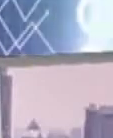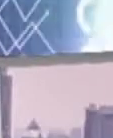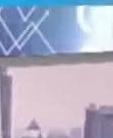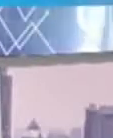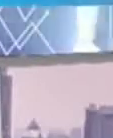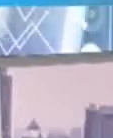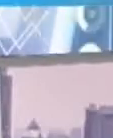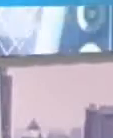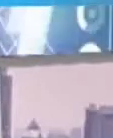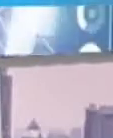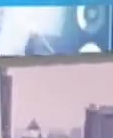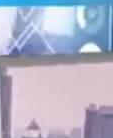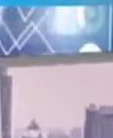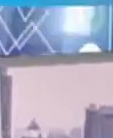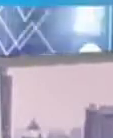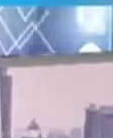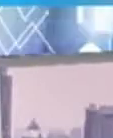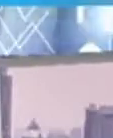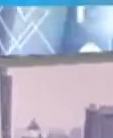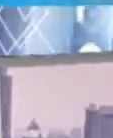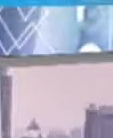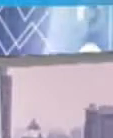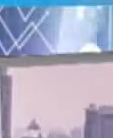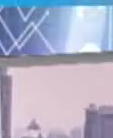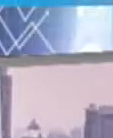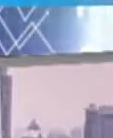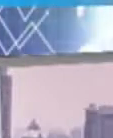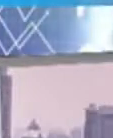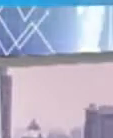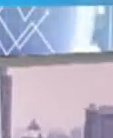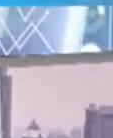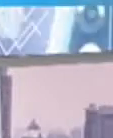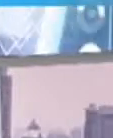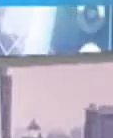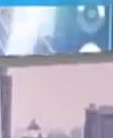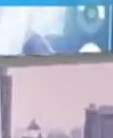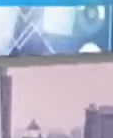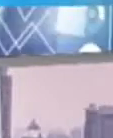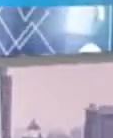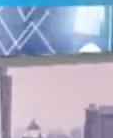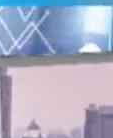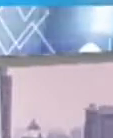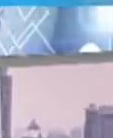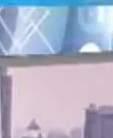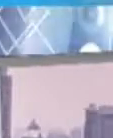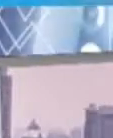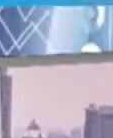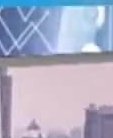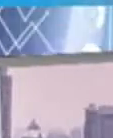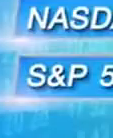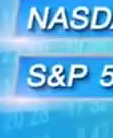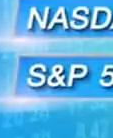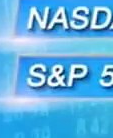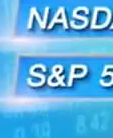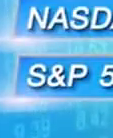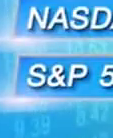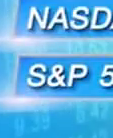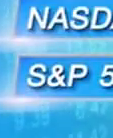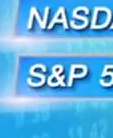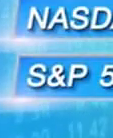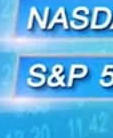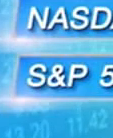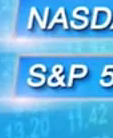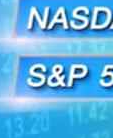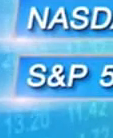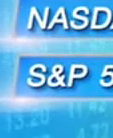รอบ6ปีครึ่งได้กดดันบรรยากาศการลงทุนในตลาดหุ้นทั่วโลกในช่วงปลายสัปดาห์ที่ผ่านมาค่ะโดยในส่วนของตลาดหุ้นสหรั